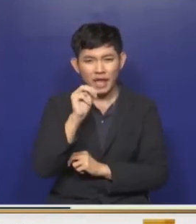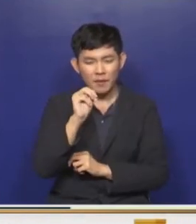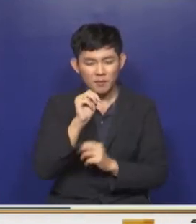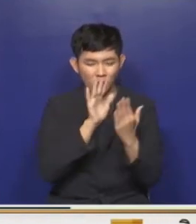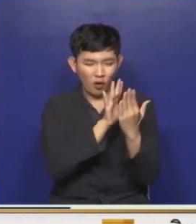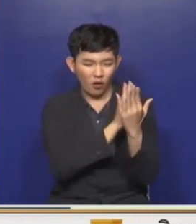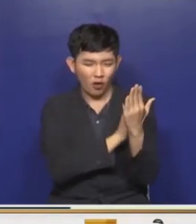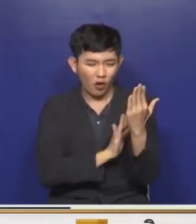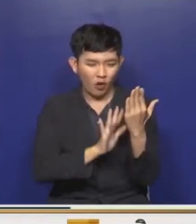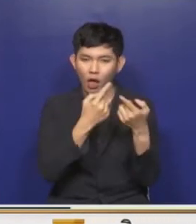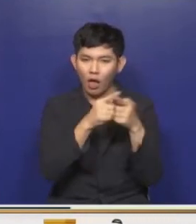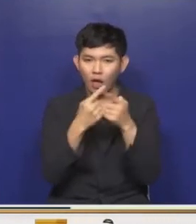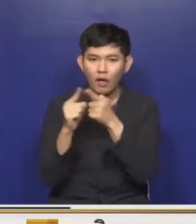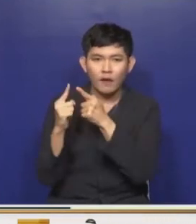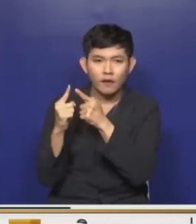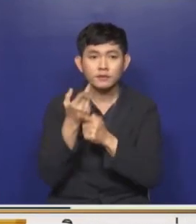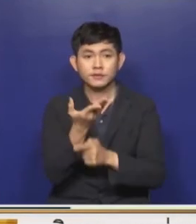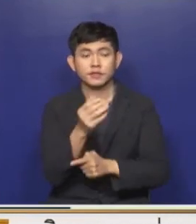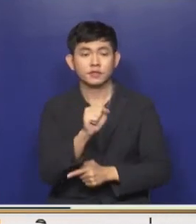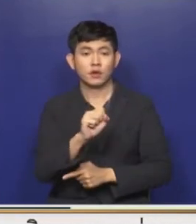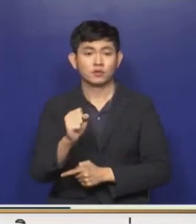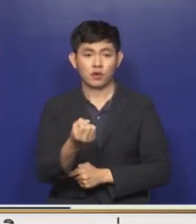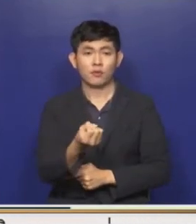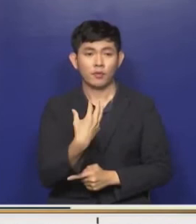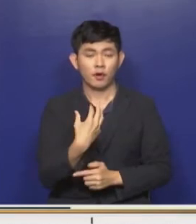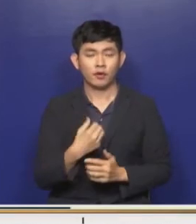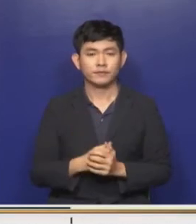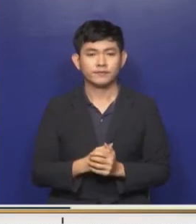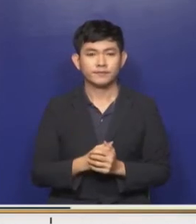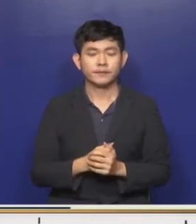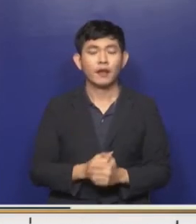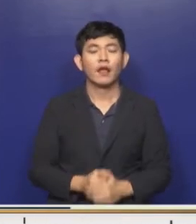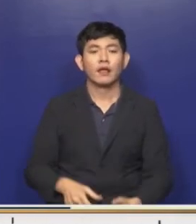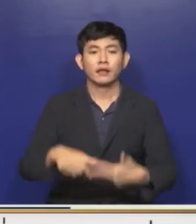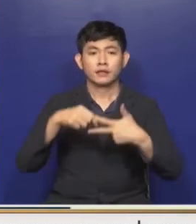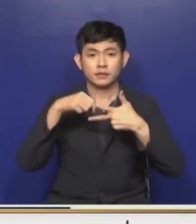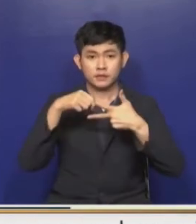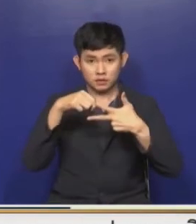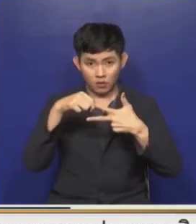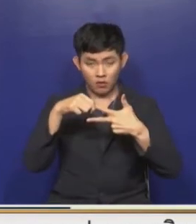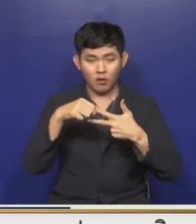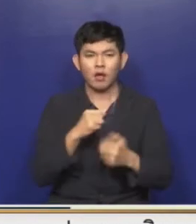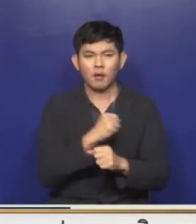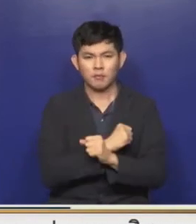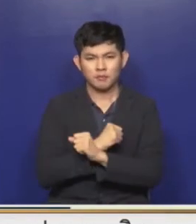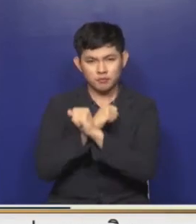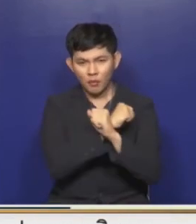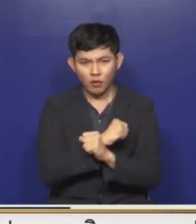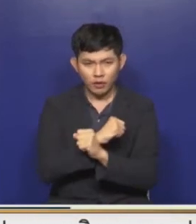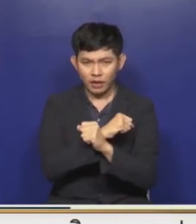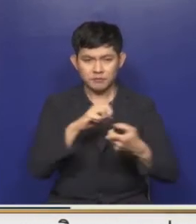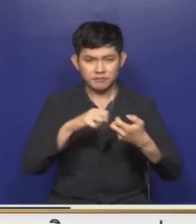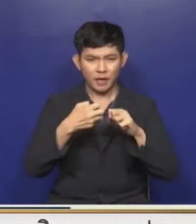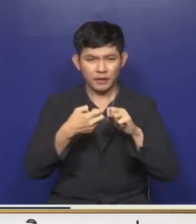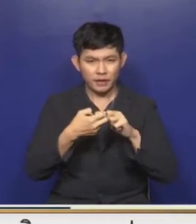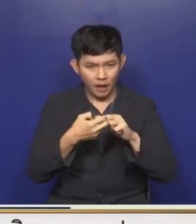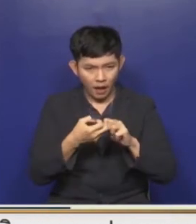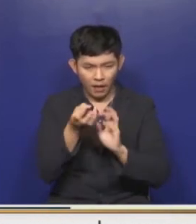ที่ท่านสมาชิได้เกาวไปเมสกครู่มตรกที่ 2. จะเป็นมตรการเรื่องการป้องกัและลดการเกิด